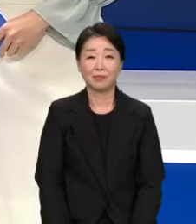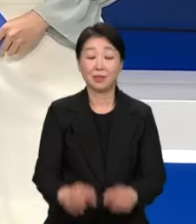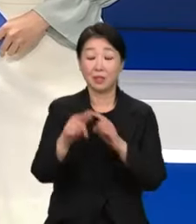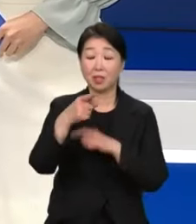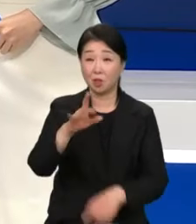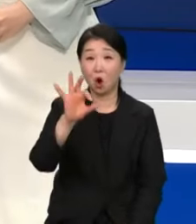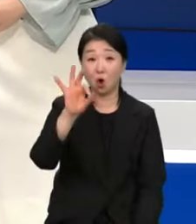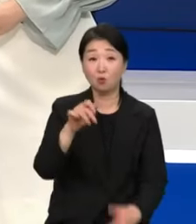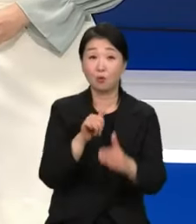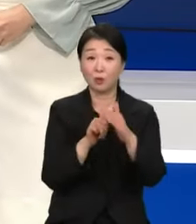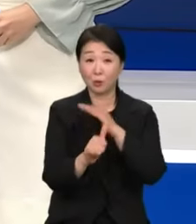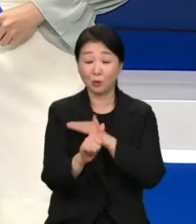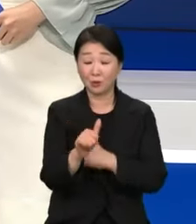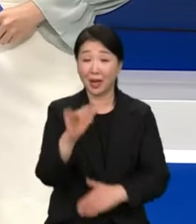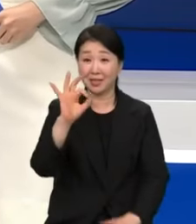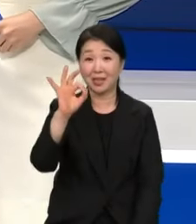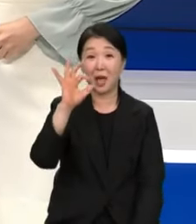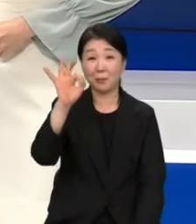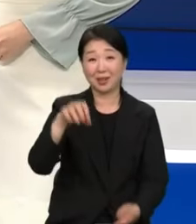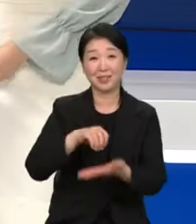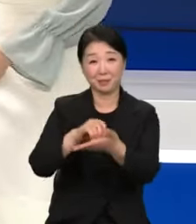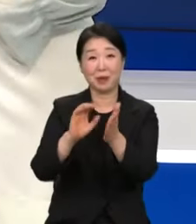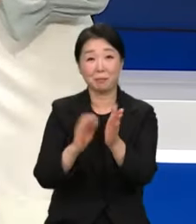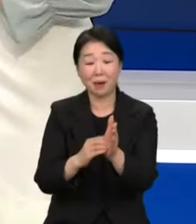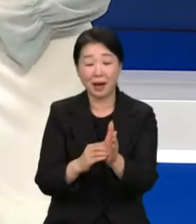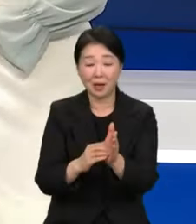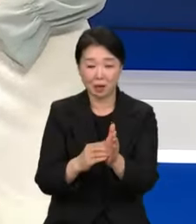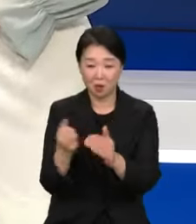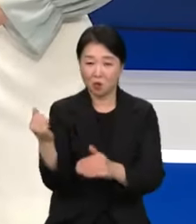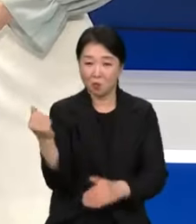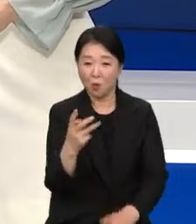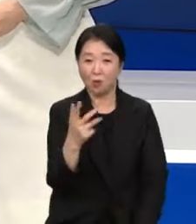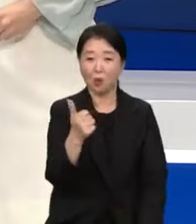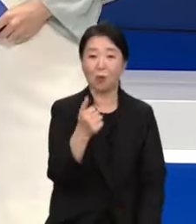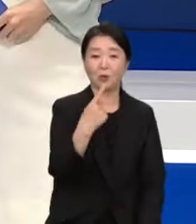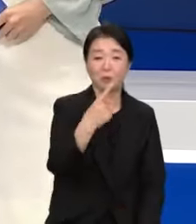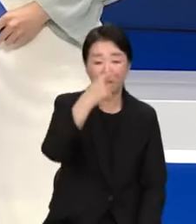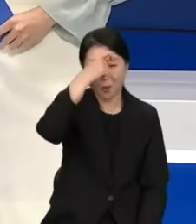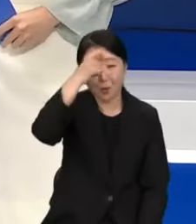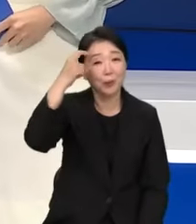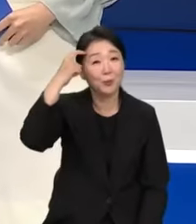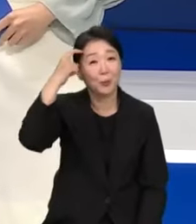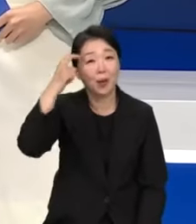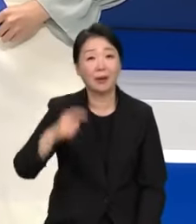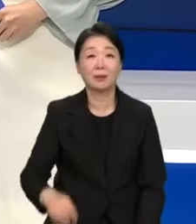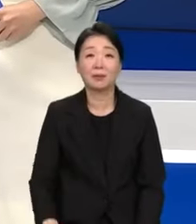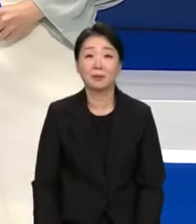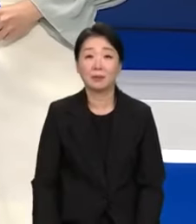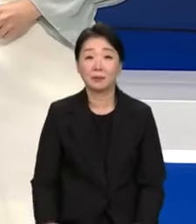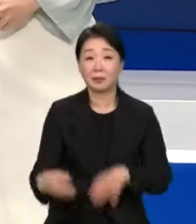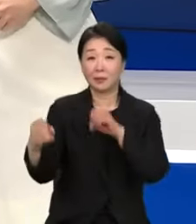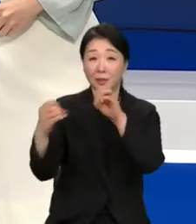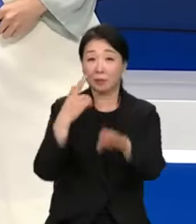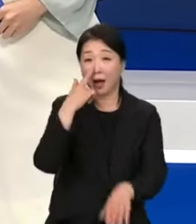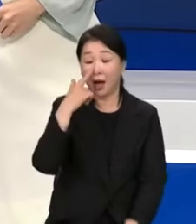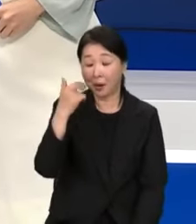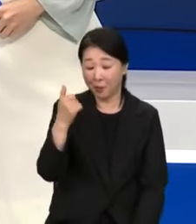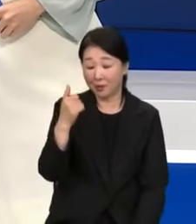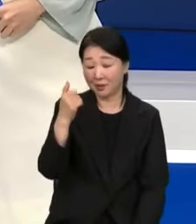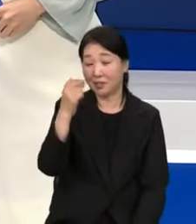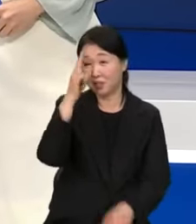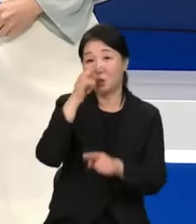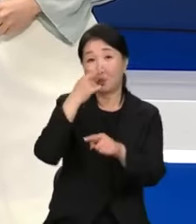이정우 선수가 샌프란시스코에 입단하면서도 51번을 고집한 이유. 이 대답을 듣고 아버지